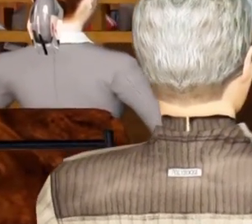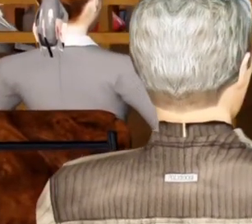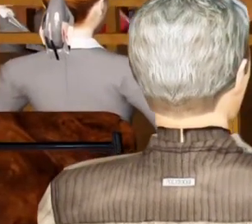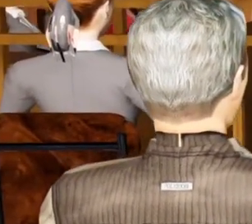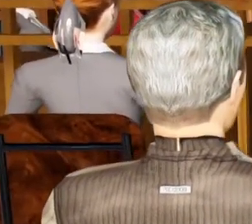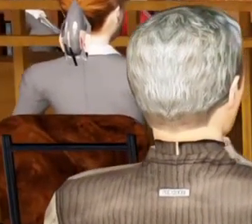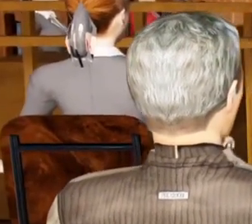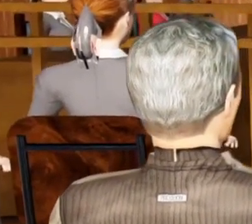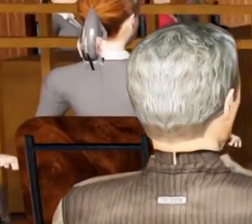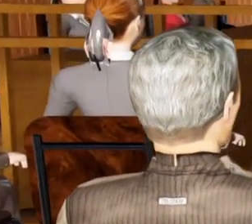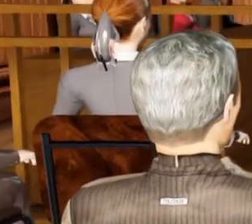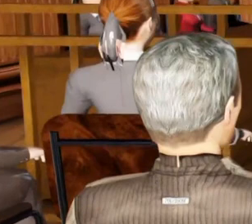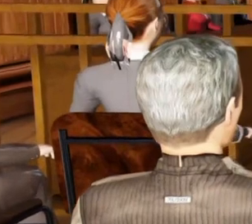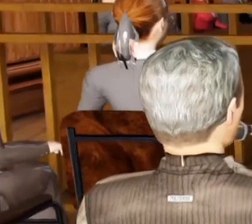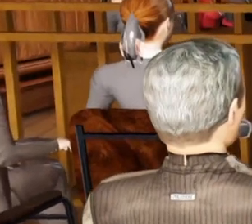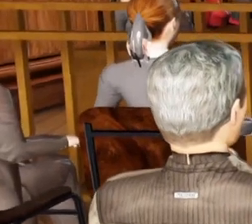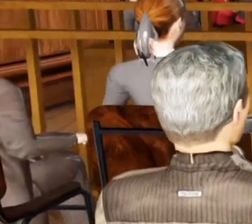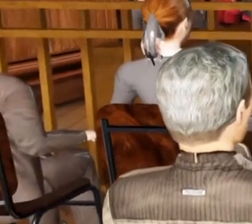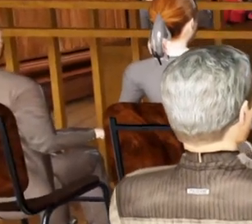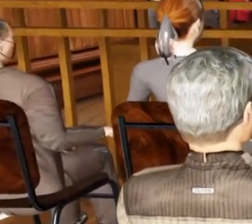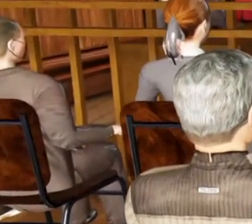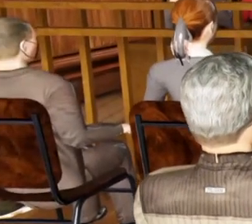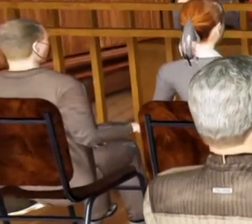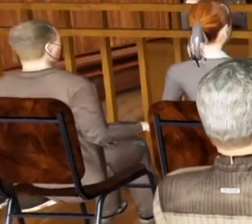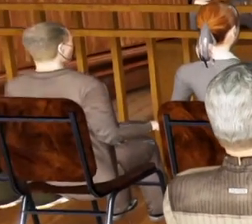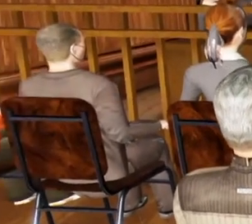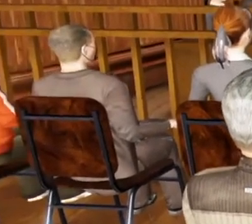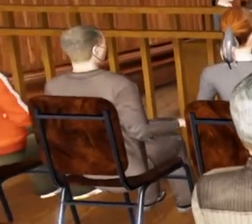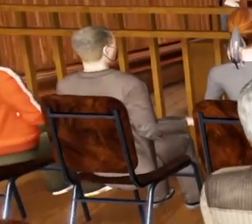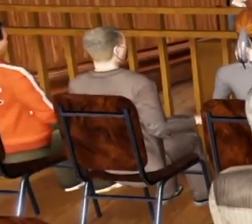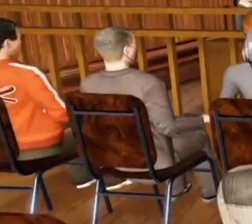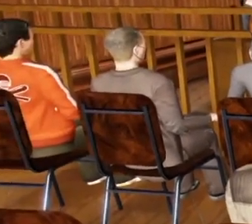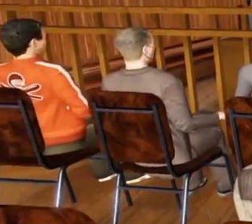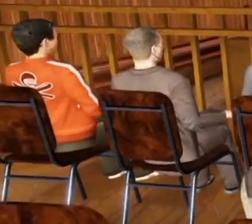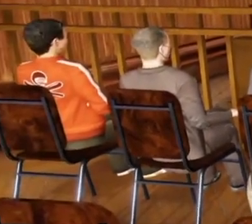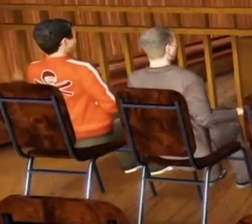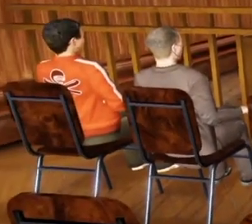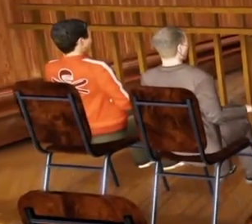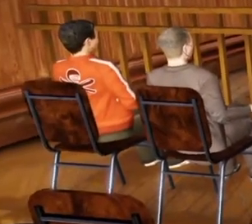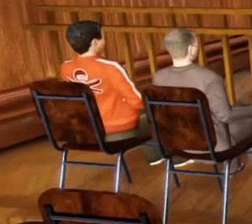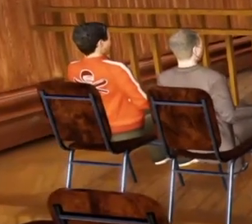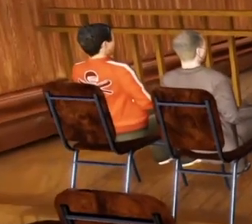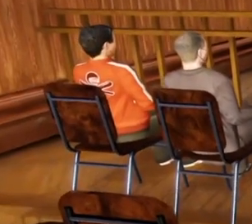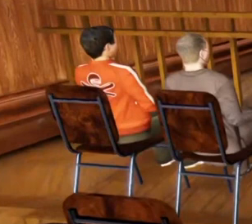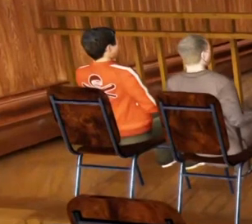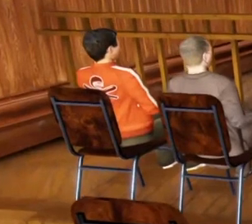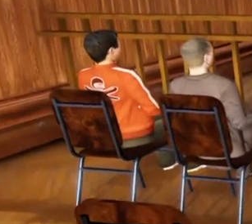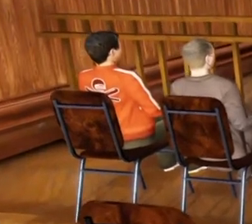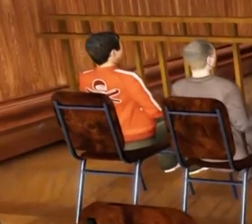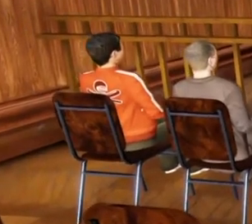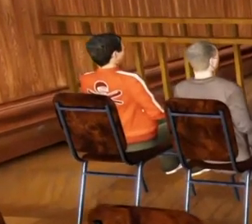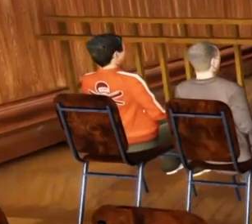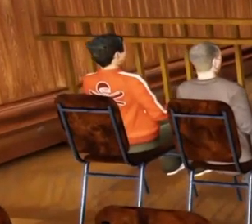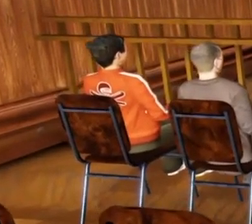κάποιοι άλλοι λένε ότι μπορεί να έχουμε και πέντε συνεδριάσεις μακάρι μακάρι να είναι πέντε και μακάρι να είναι και πολύ ώρες να